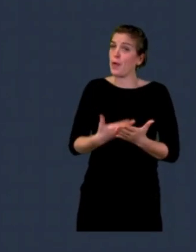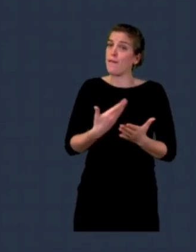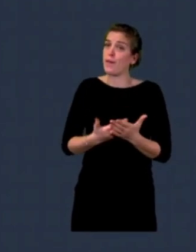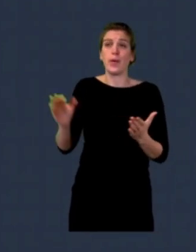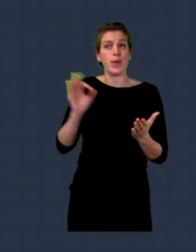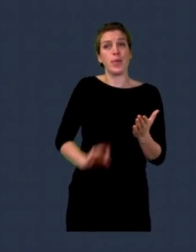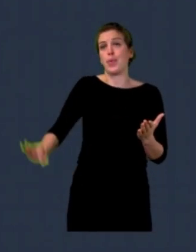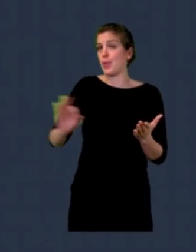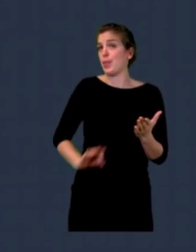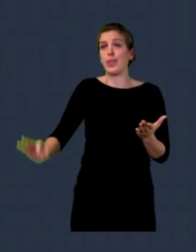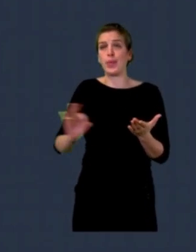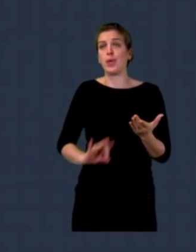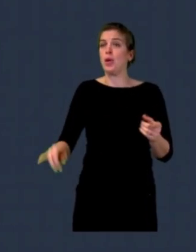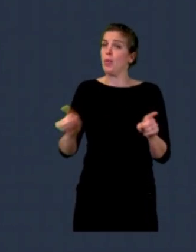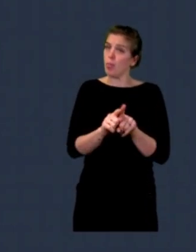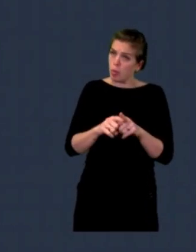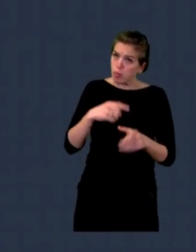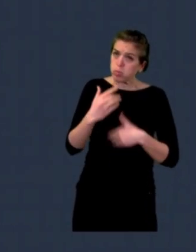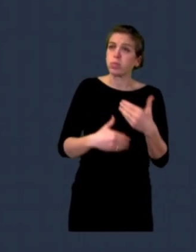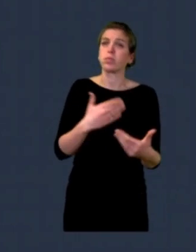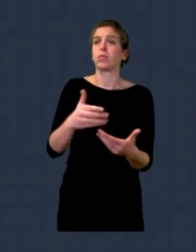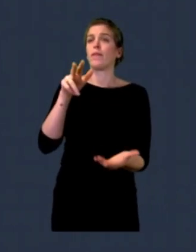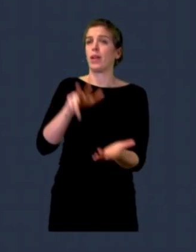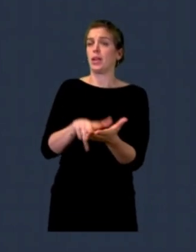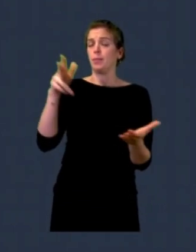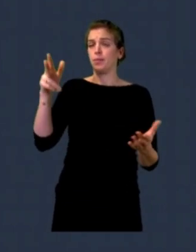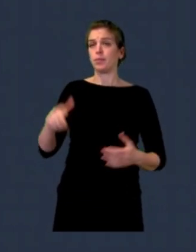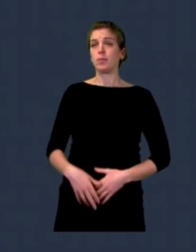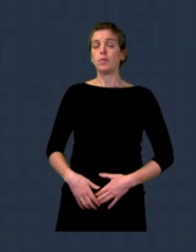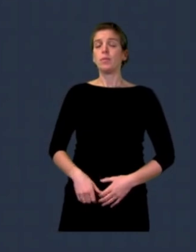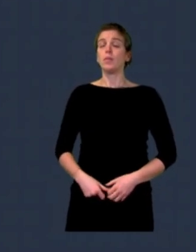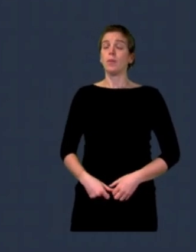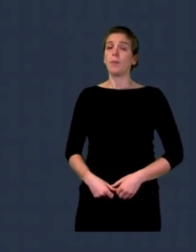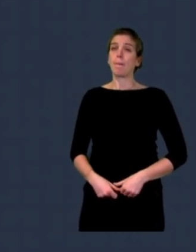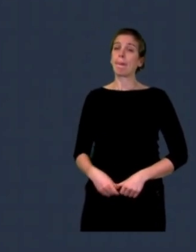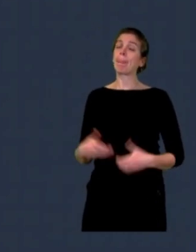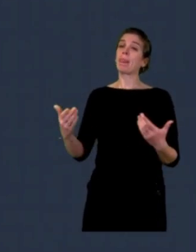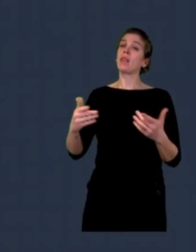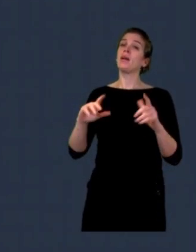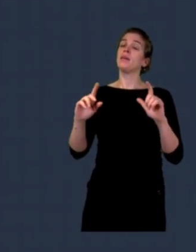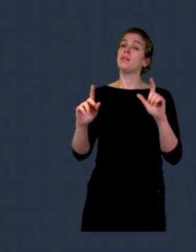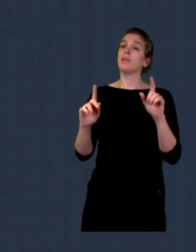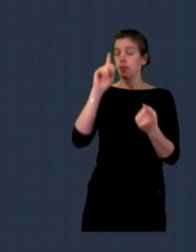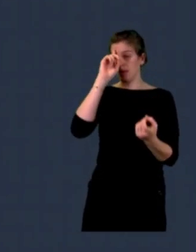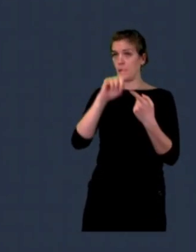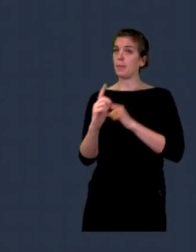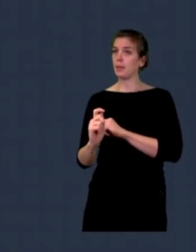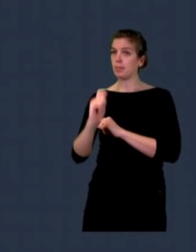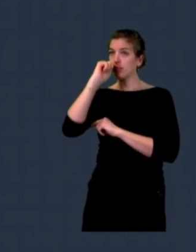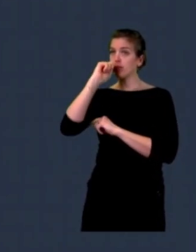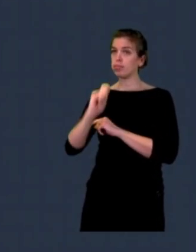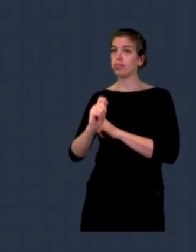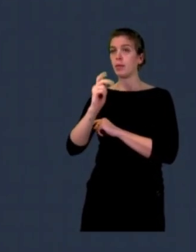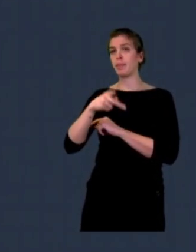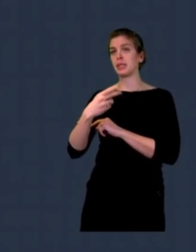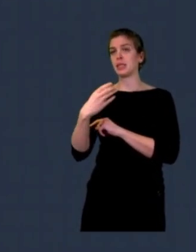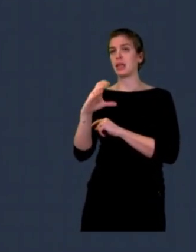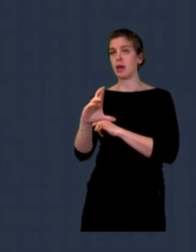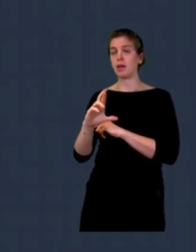demandez d'approuver ce dispositif. Enfin, sur votre campagne de test, nous redisons